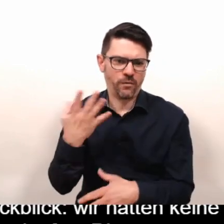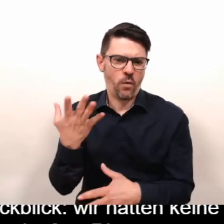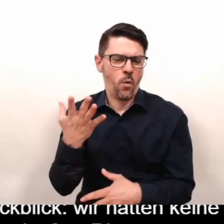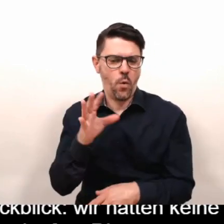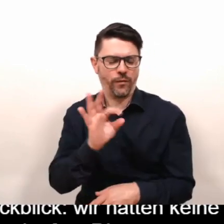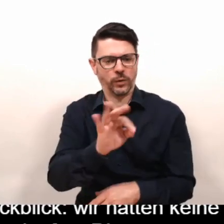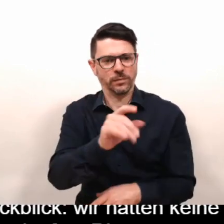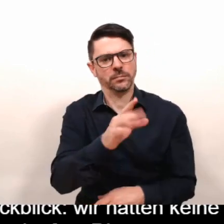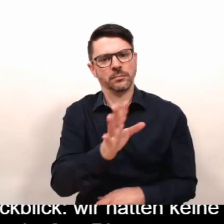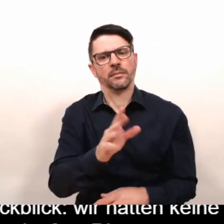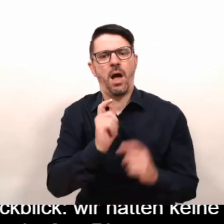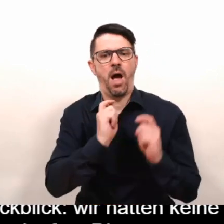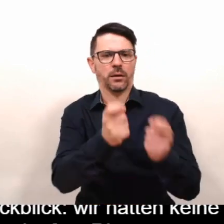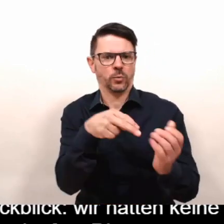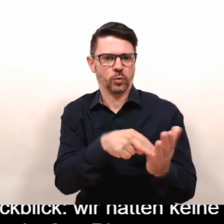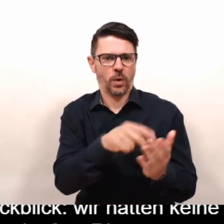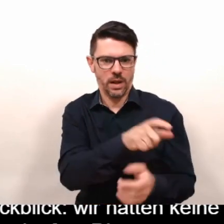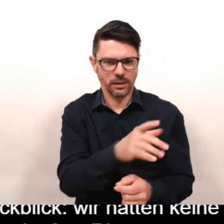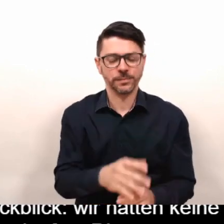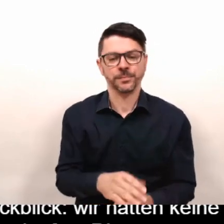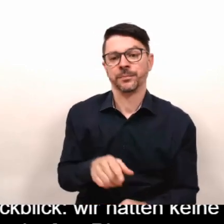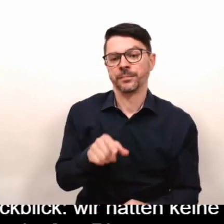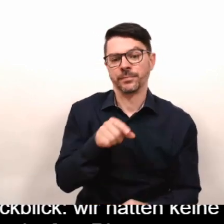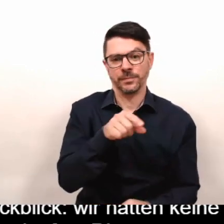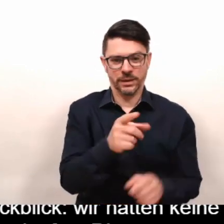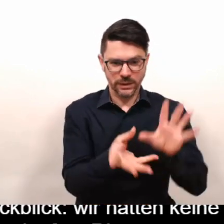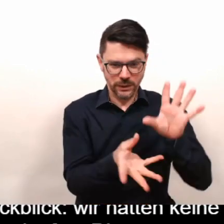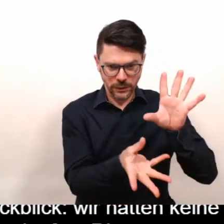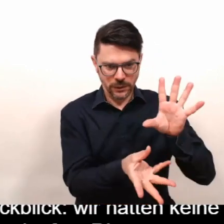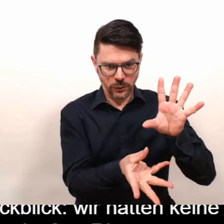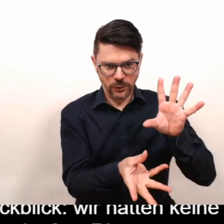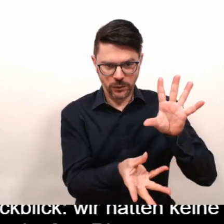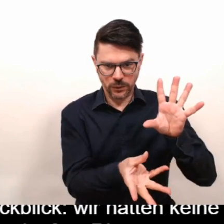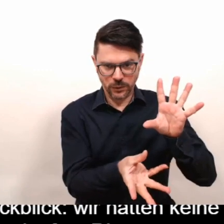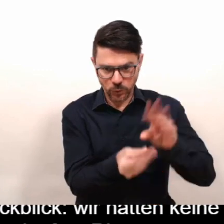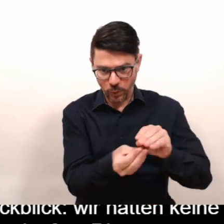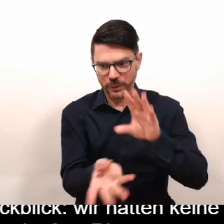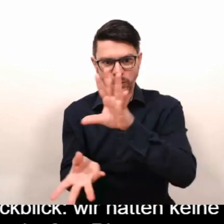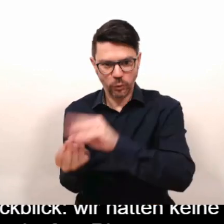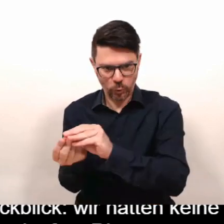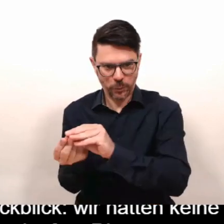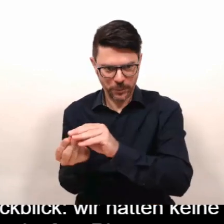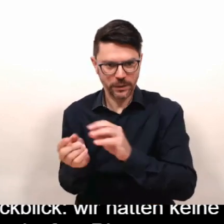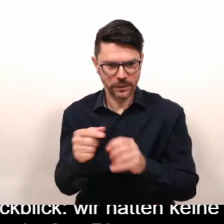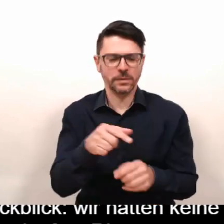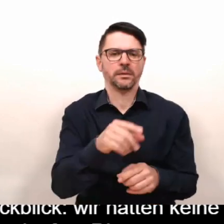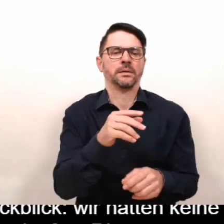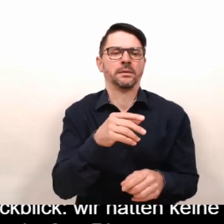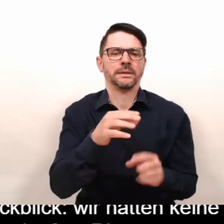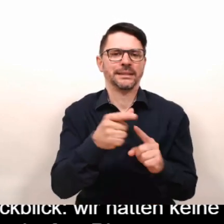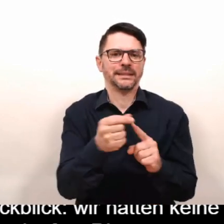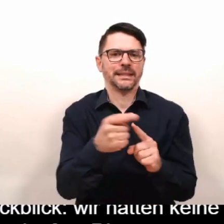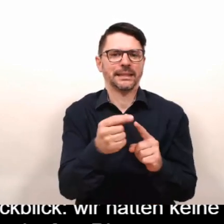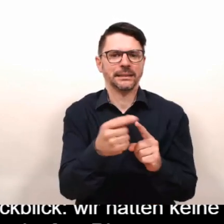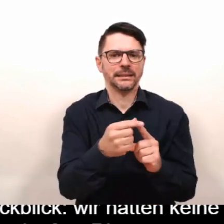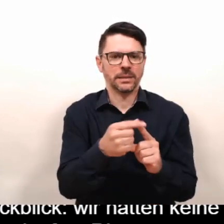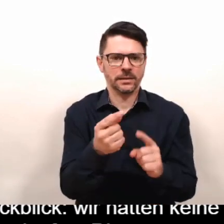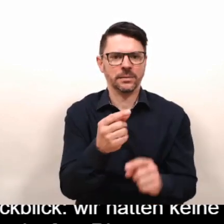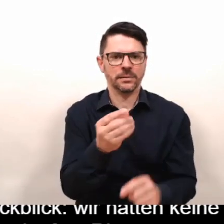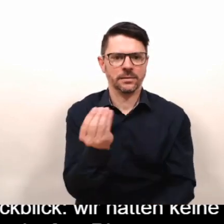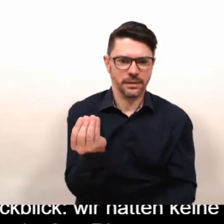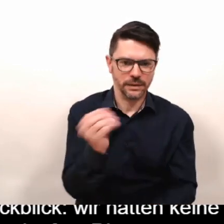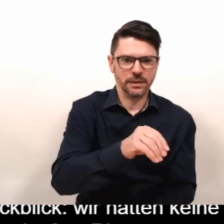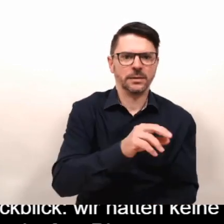Schnellkredit an die Unternehmen, die es nur in Bayern gibt in diesem System, bis zu 10 Mitarbeiter, ohne Ansehen der Liquidität